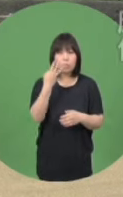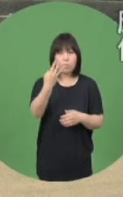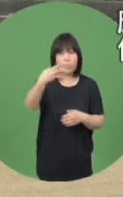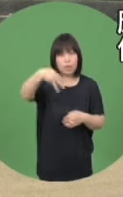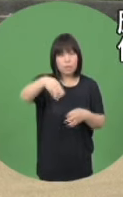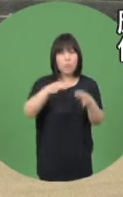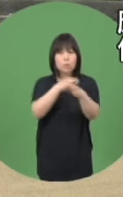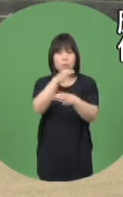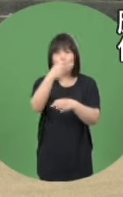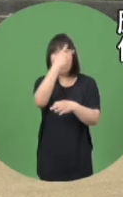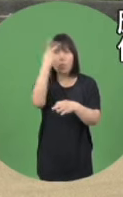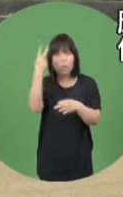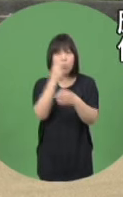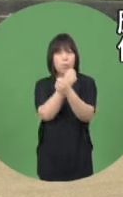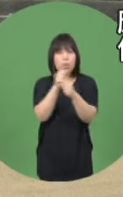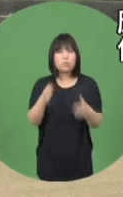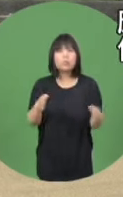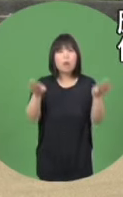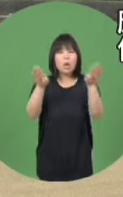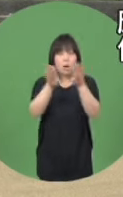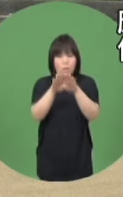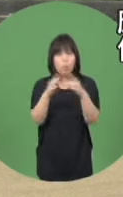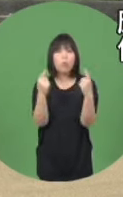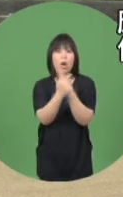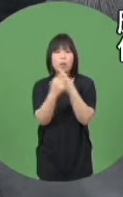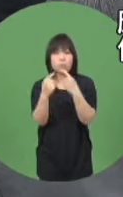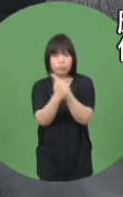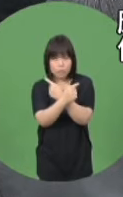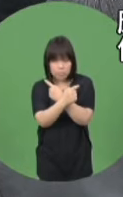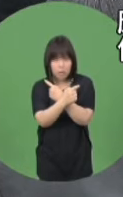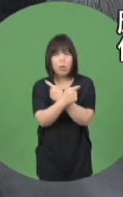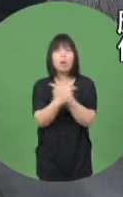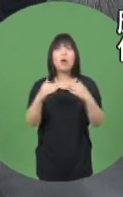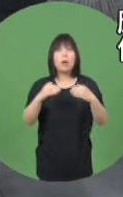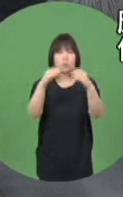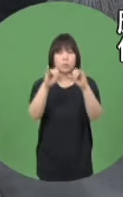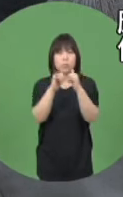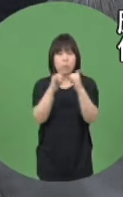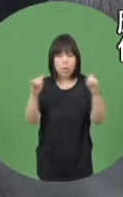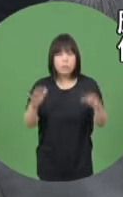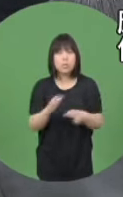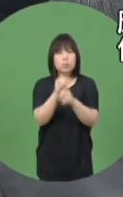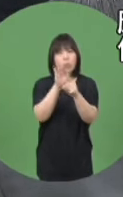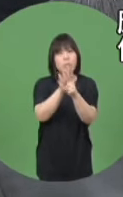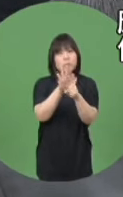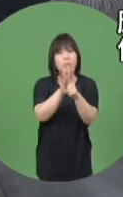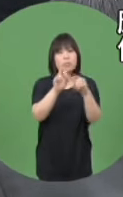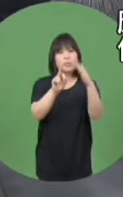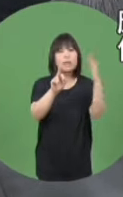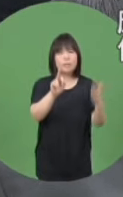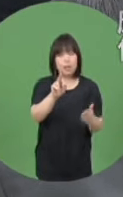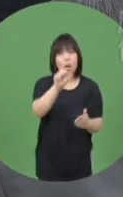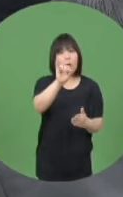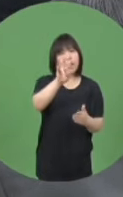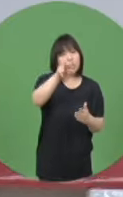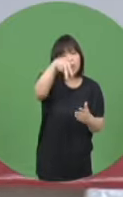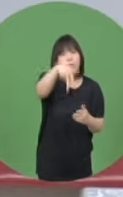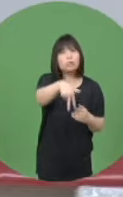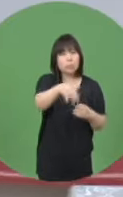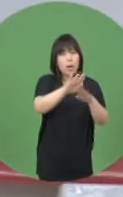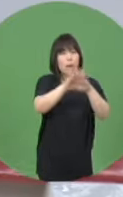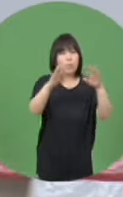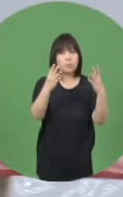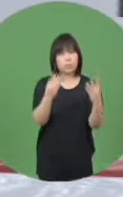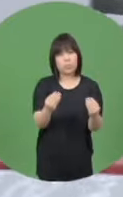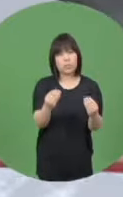旧美馬商業高校の研修会館を改修して、このほど発達障害者総合支援センターアイリスが開設